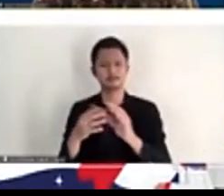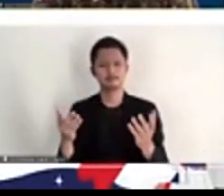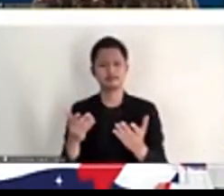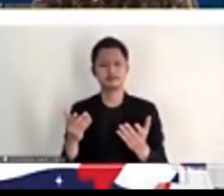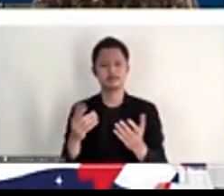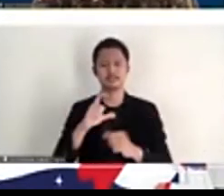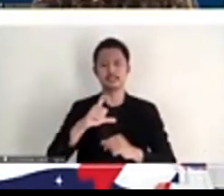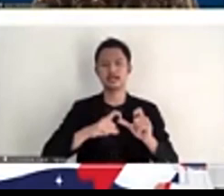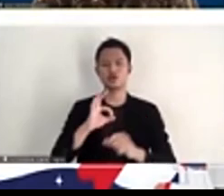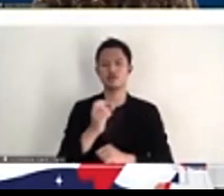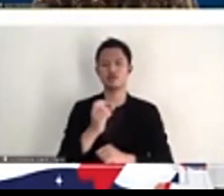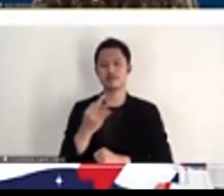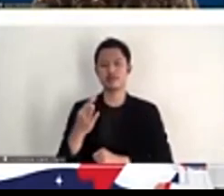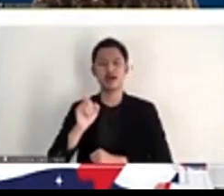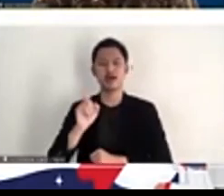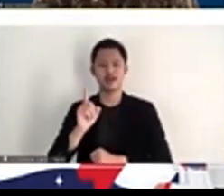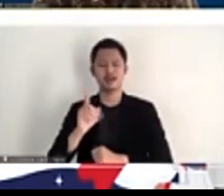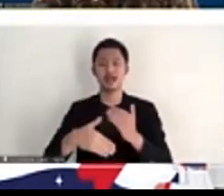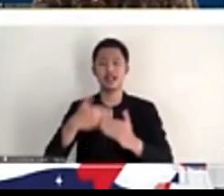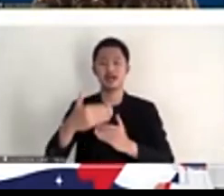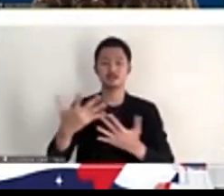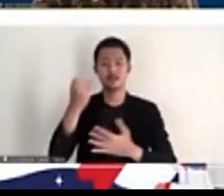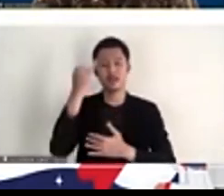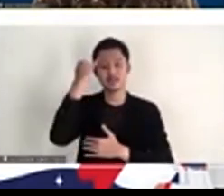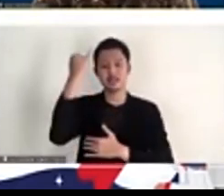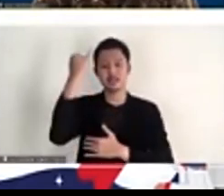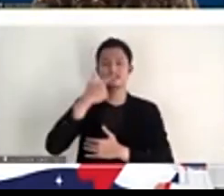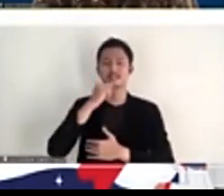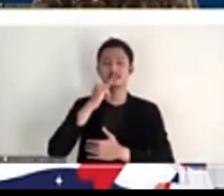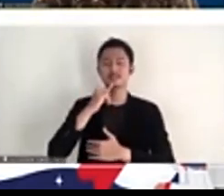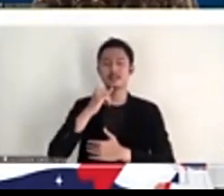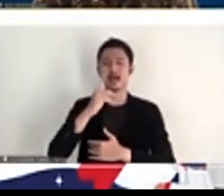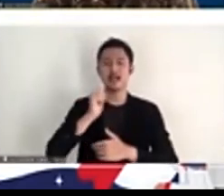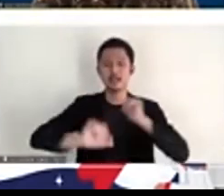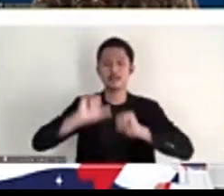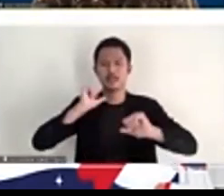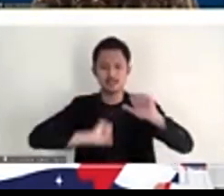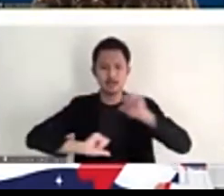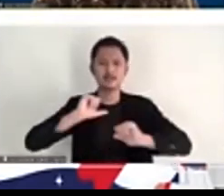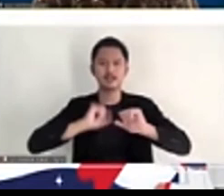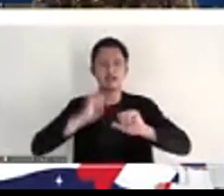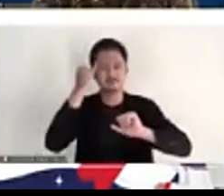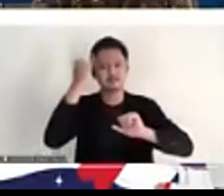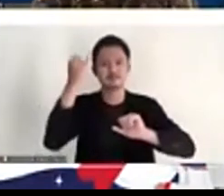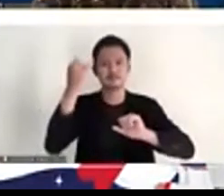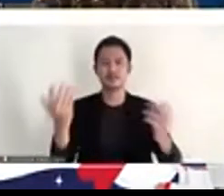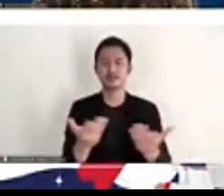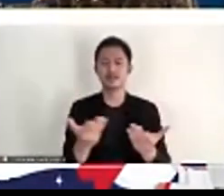beberapa CEO yang kemudian berinisiatif mengadakan kegiatan-kegiatan di